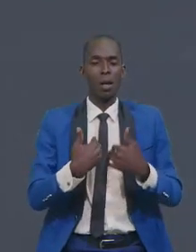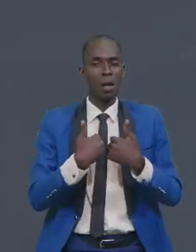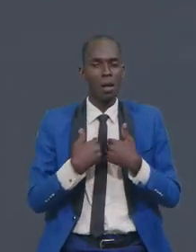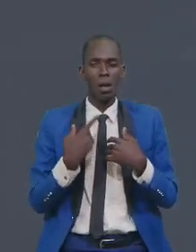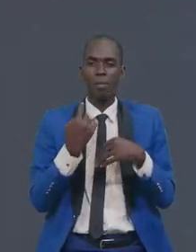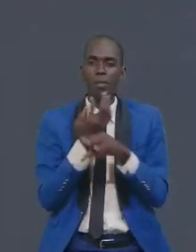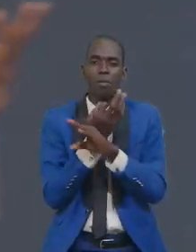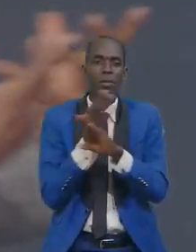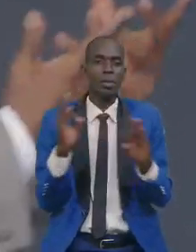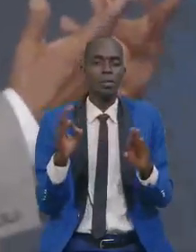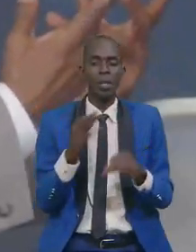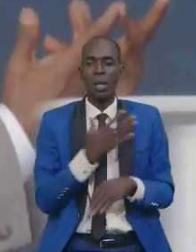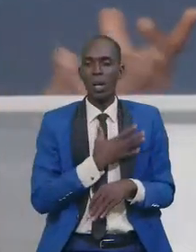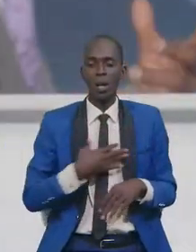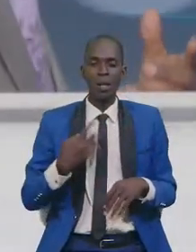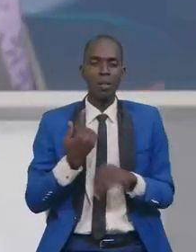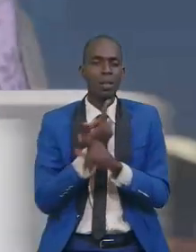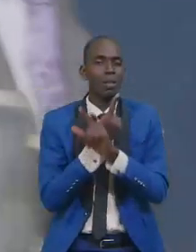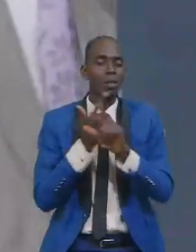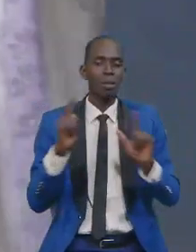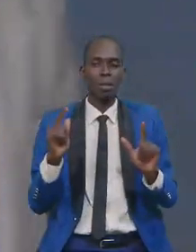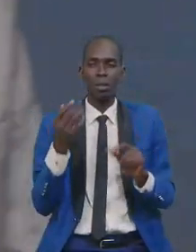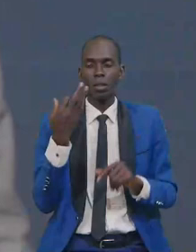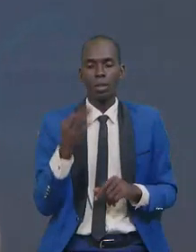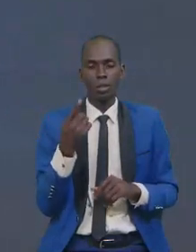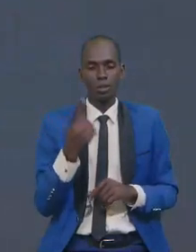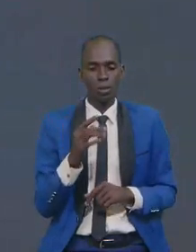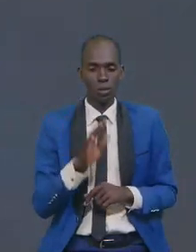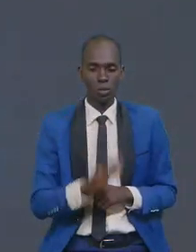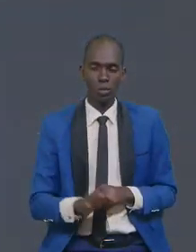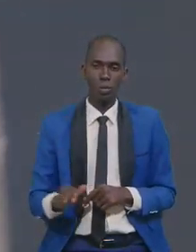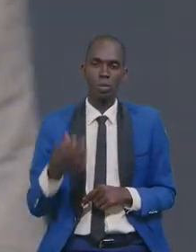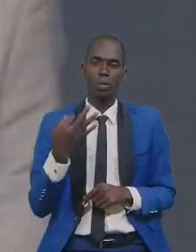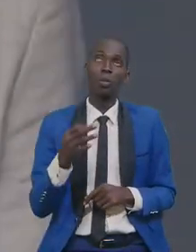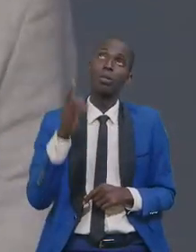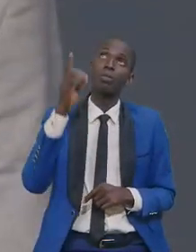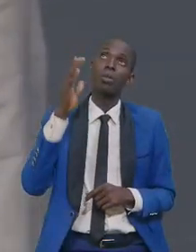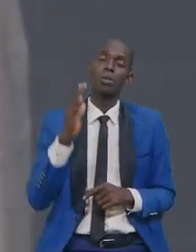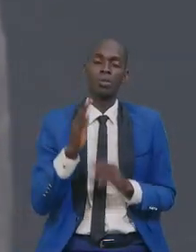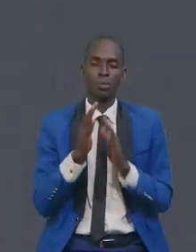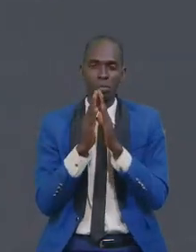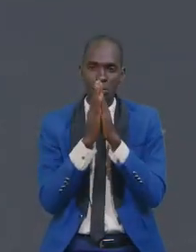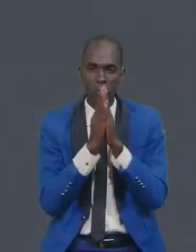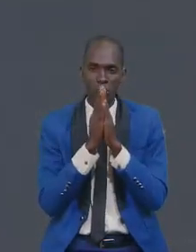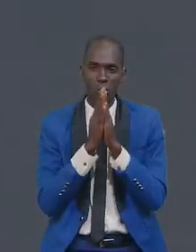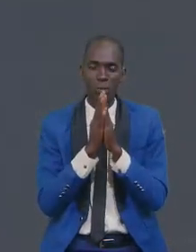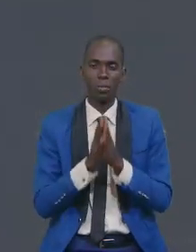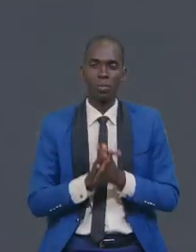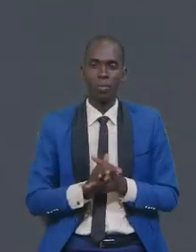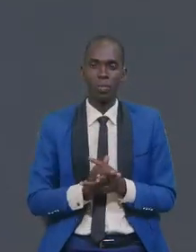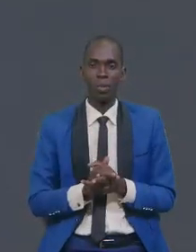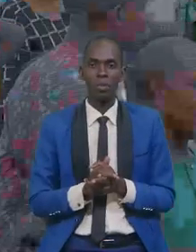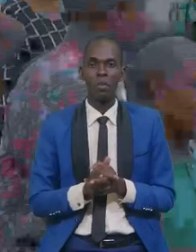Que j'ai la libération et la liberté des enfants de Dieu.